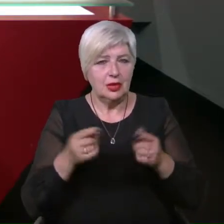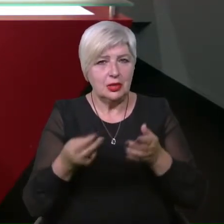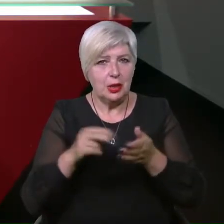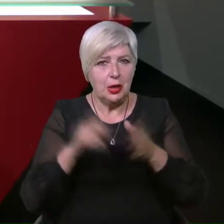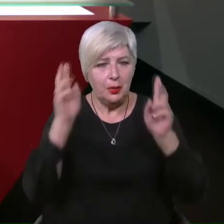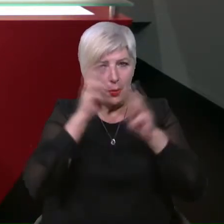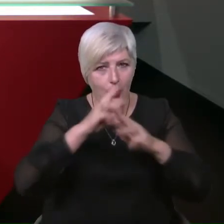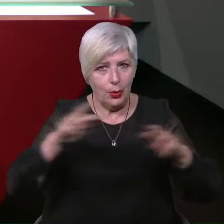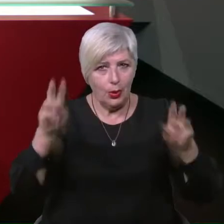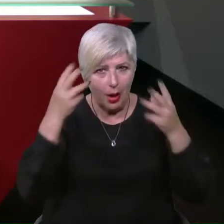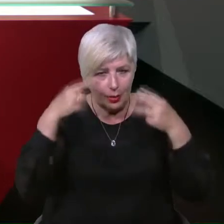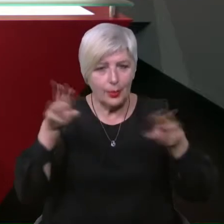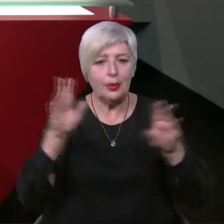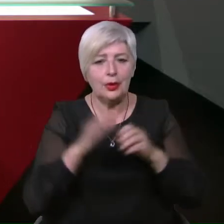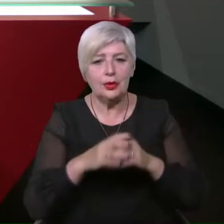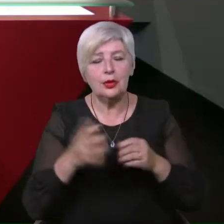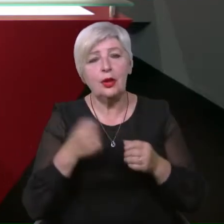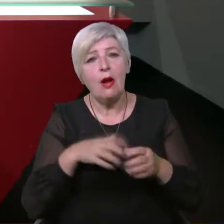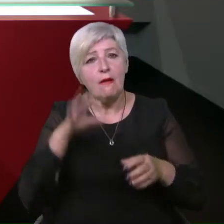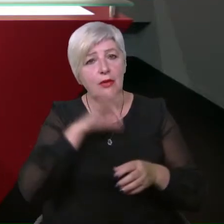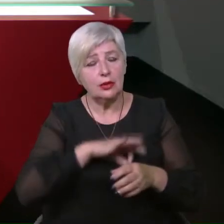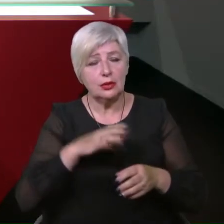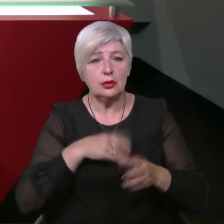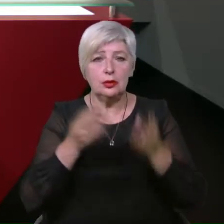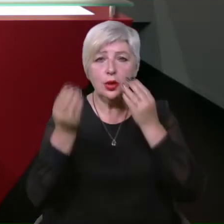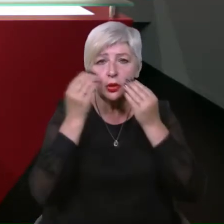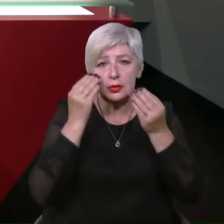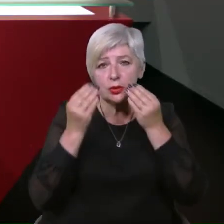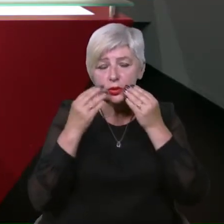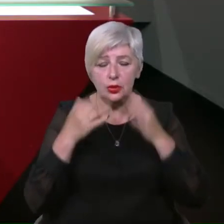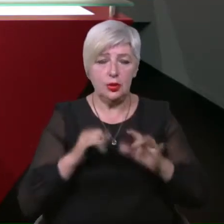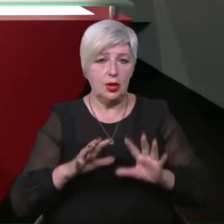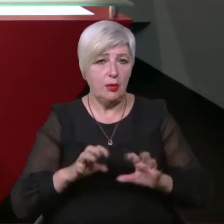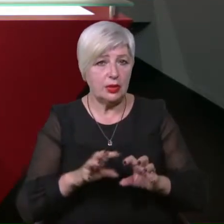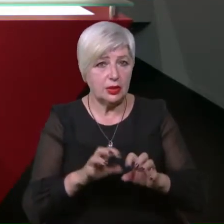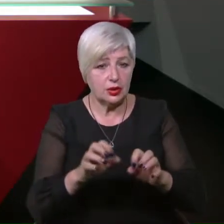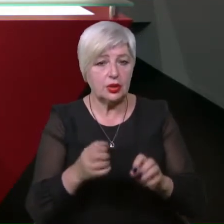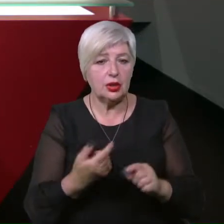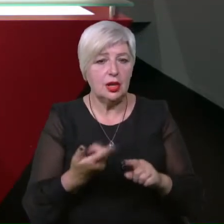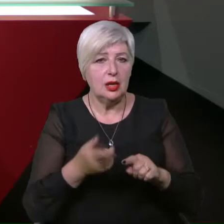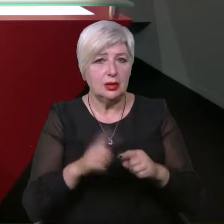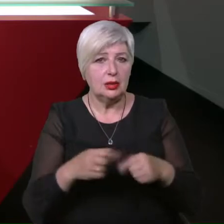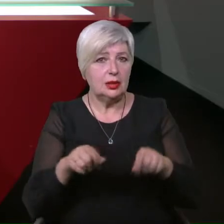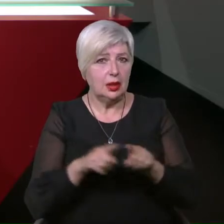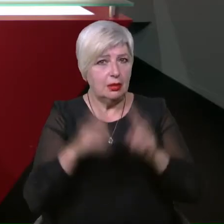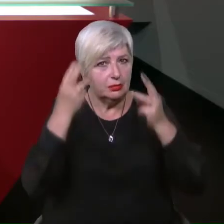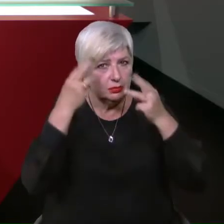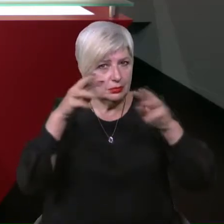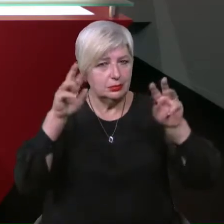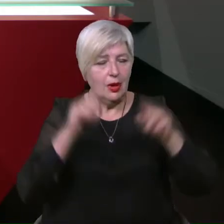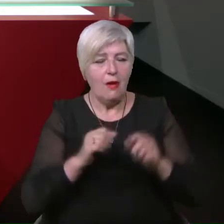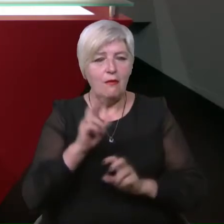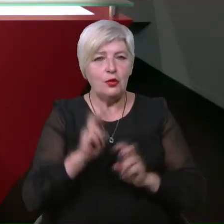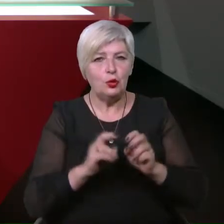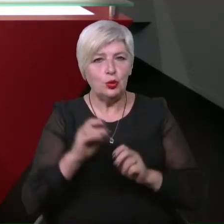їх використовують і косметологи, і масажисти. Ба більше, кажуть, це такий собі тренд в індустрії краси.